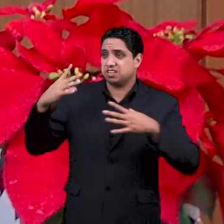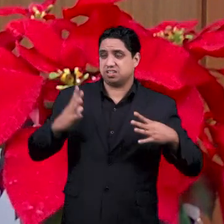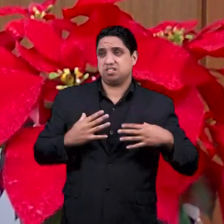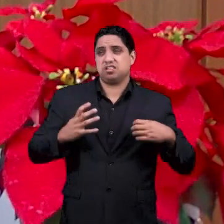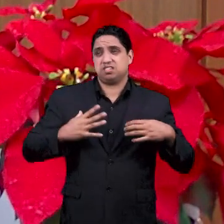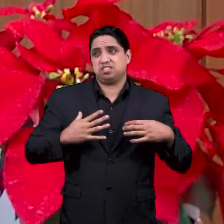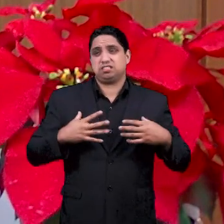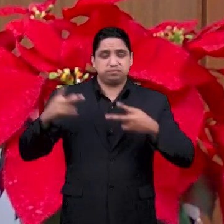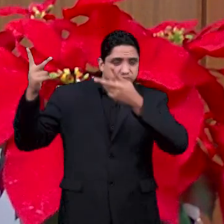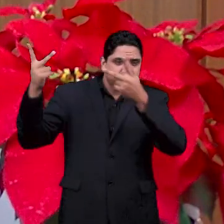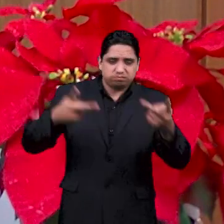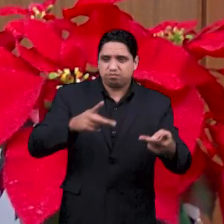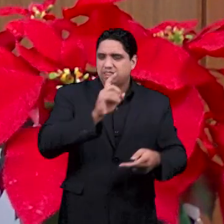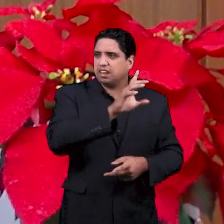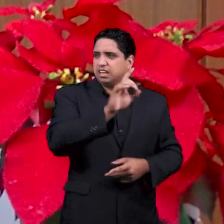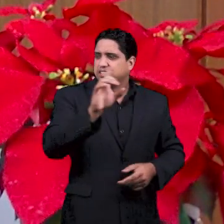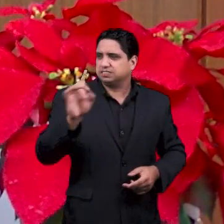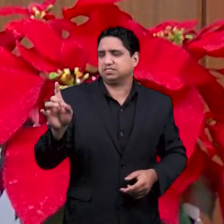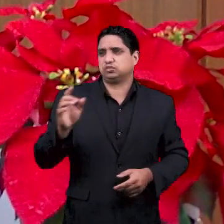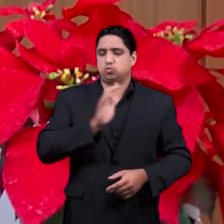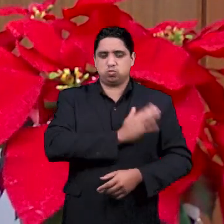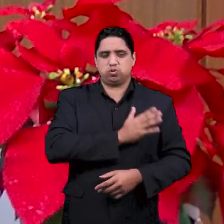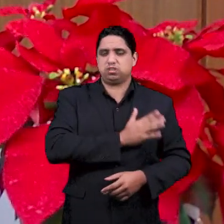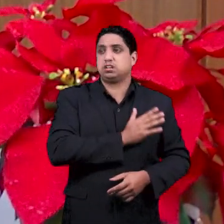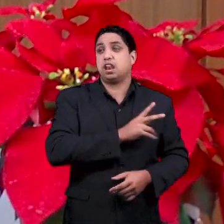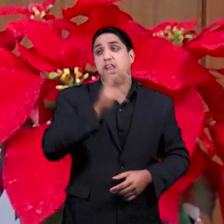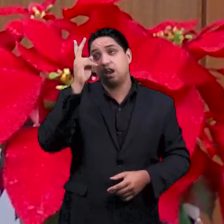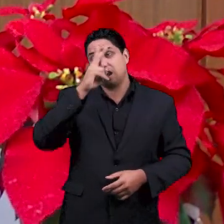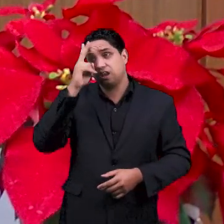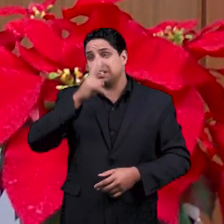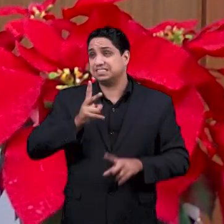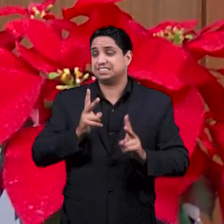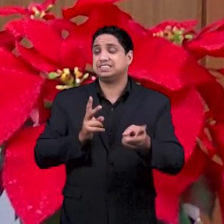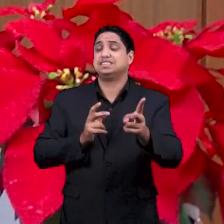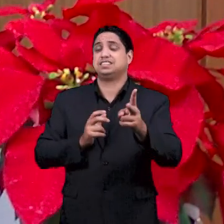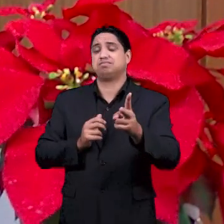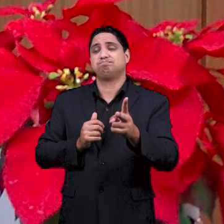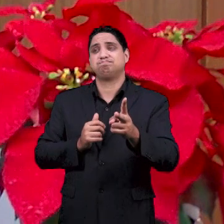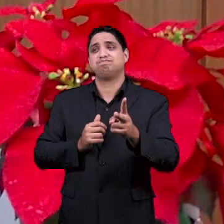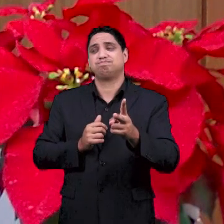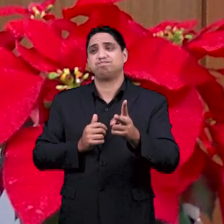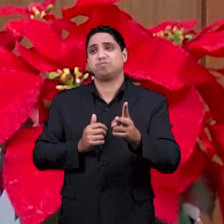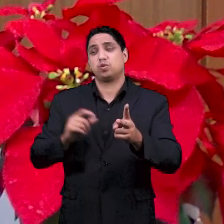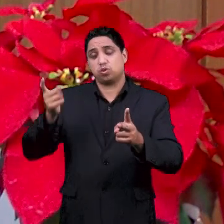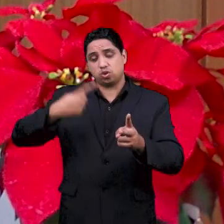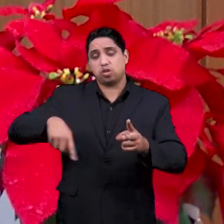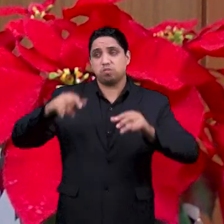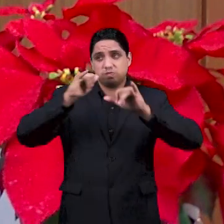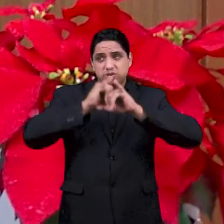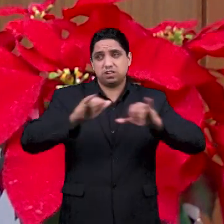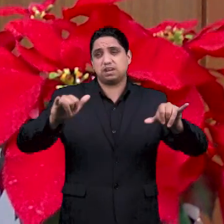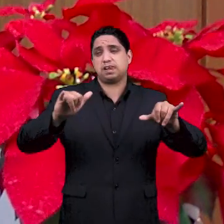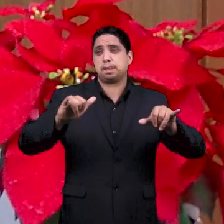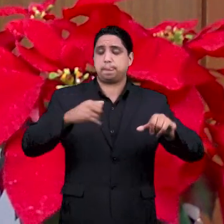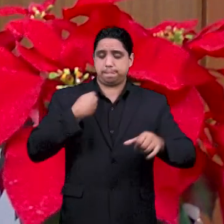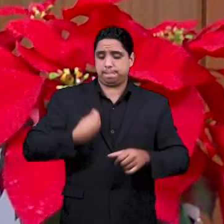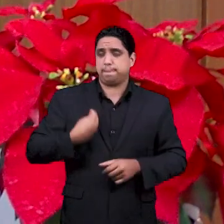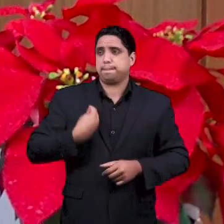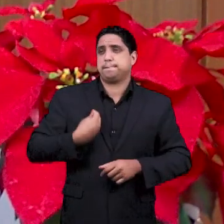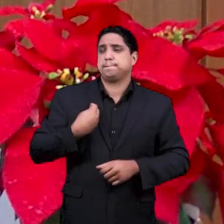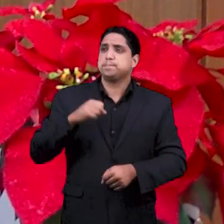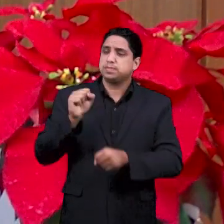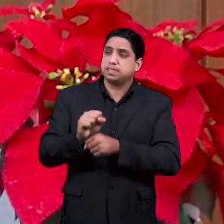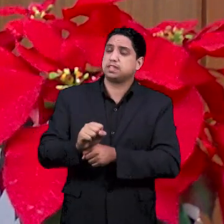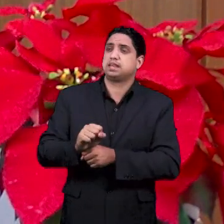мы просим, чтобы ангел Господень посетил каждое сердце, каждый дом, каждую семью. Потому что